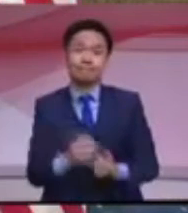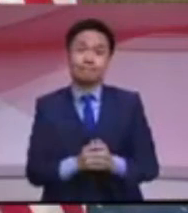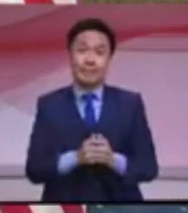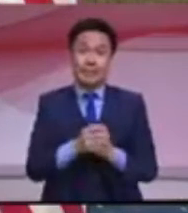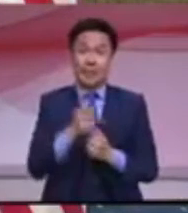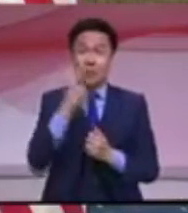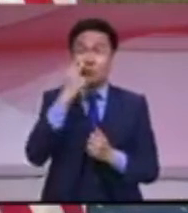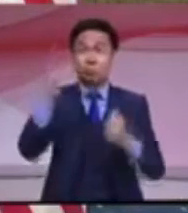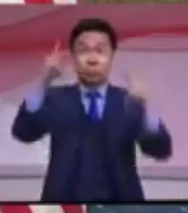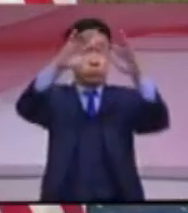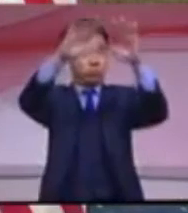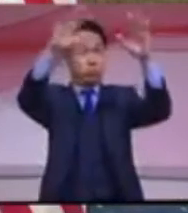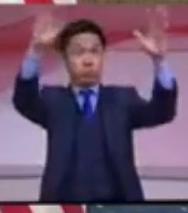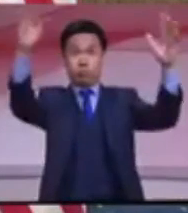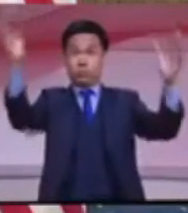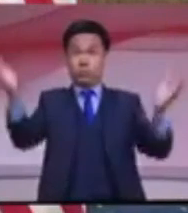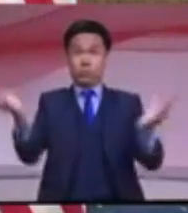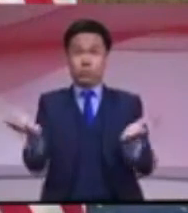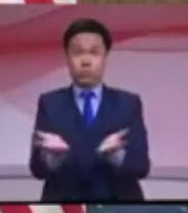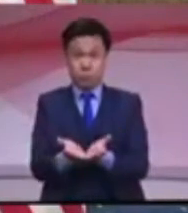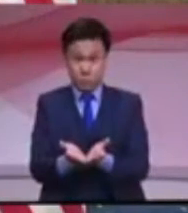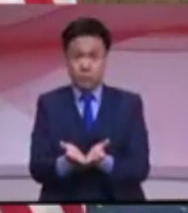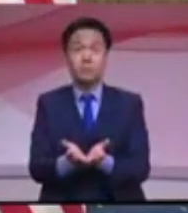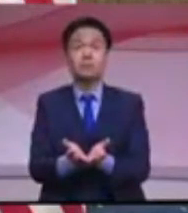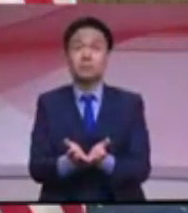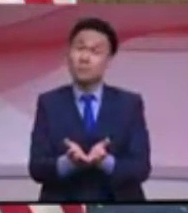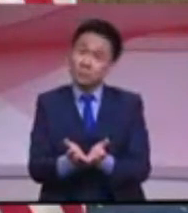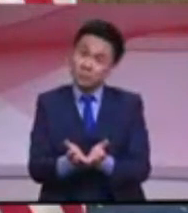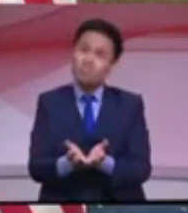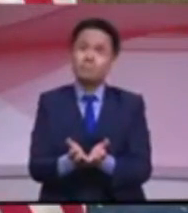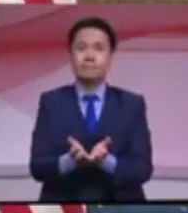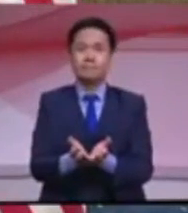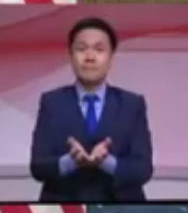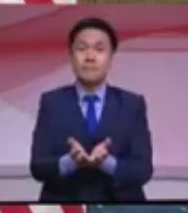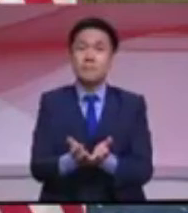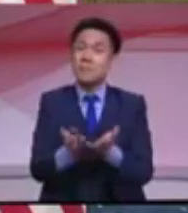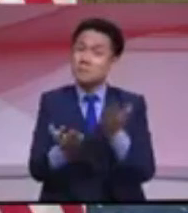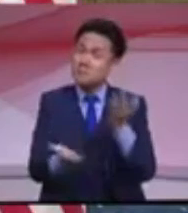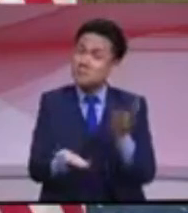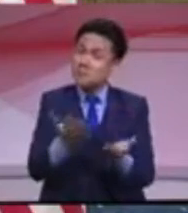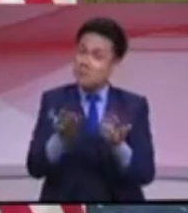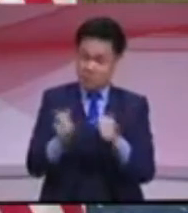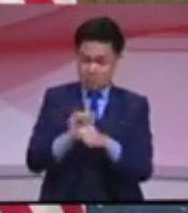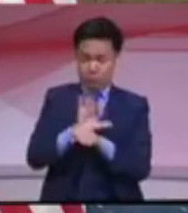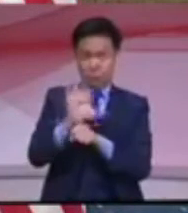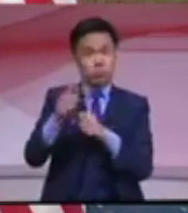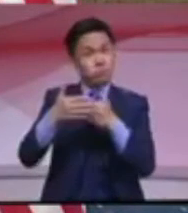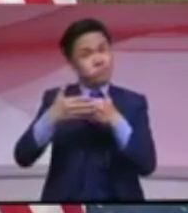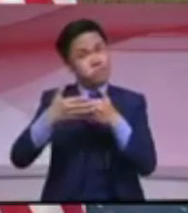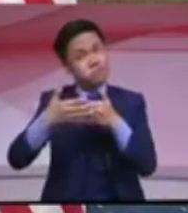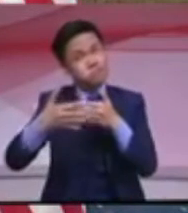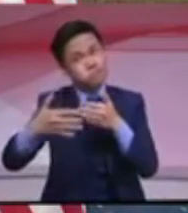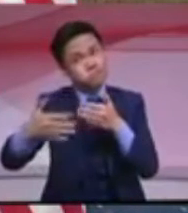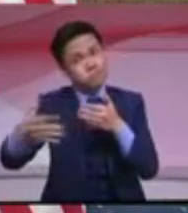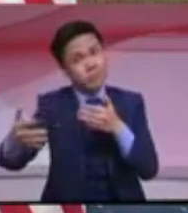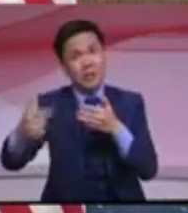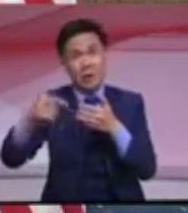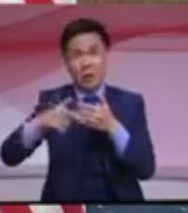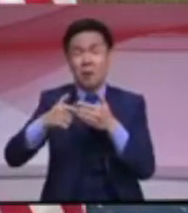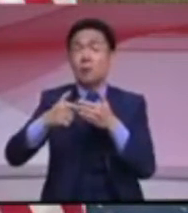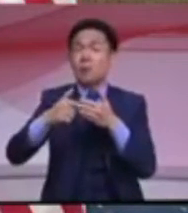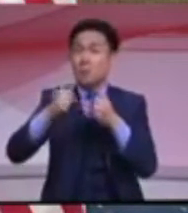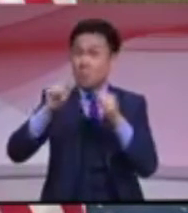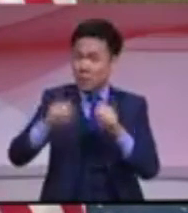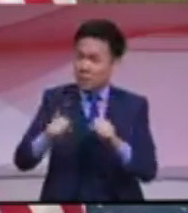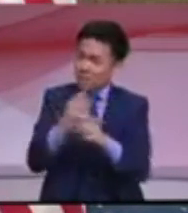perkembangan di peringkat Global kita akan melalui satu tempoh yang agak lebih lama sebelum negara kita